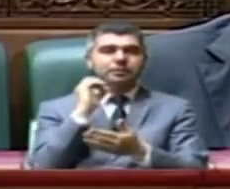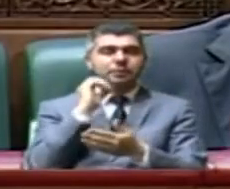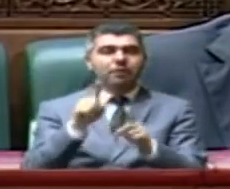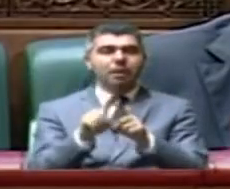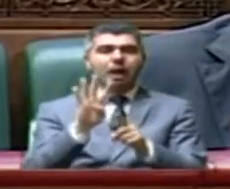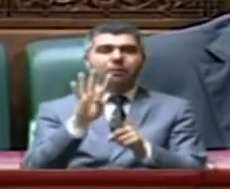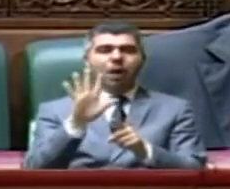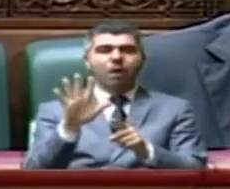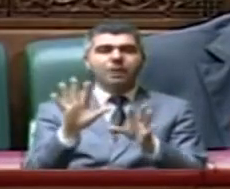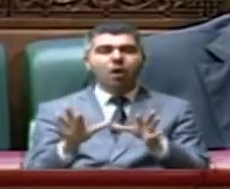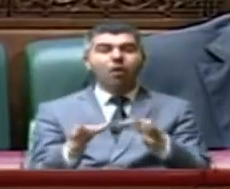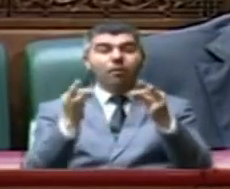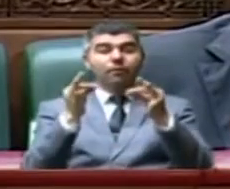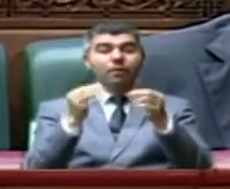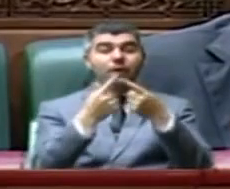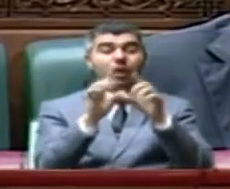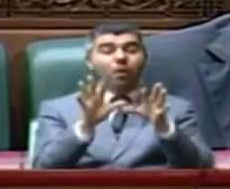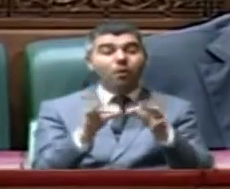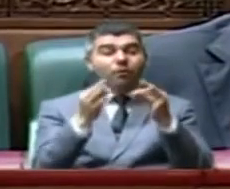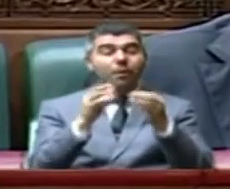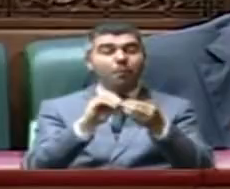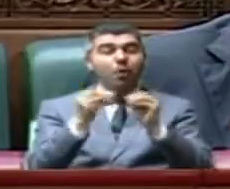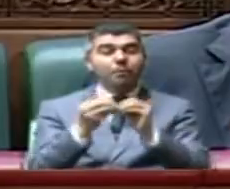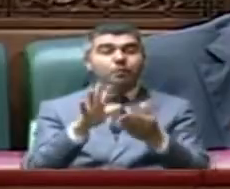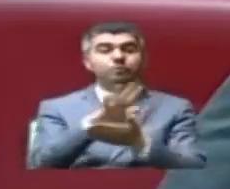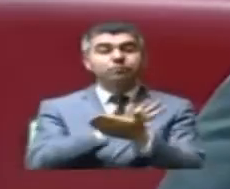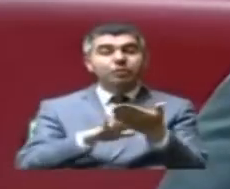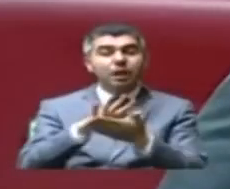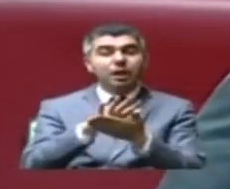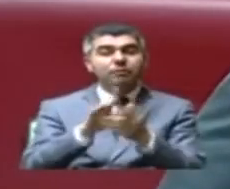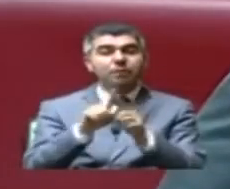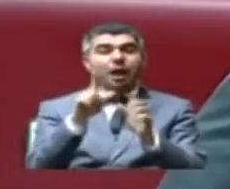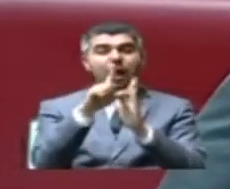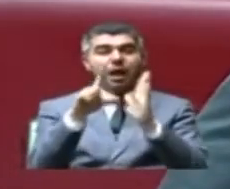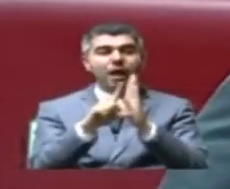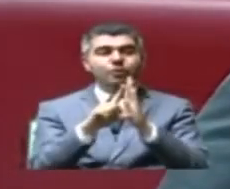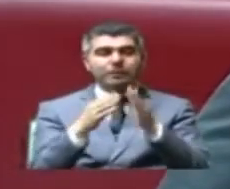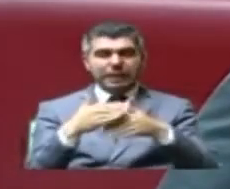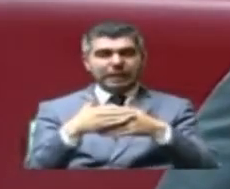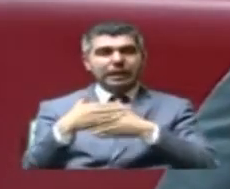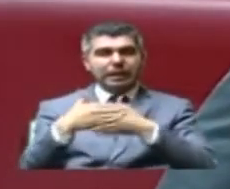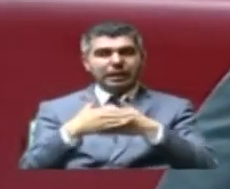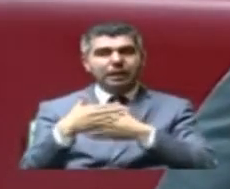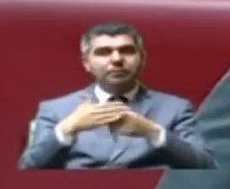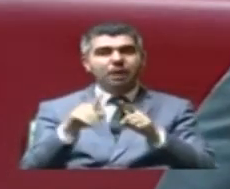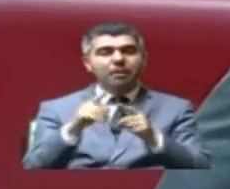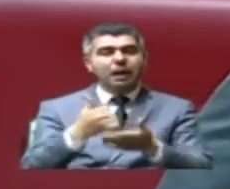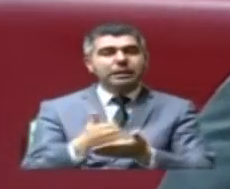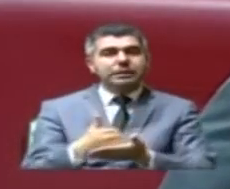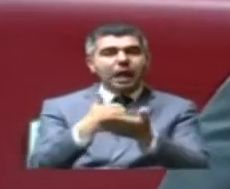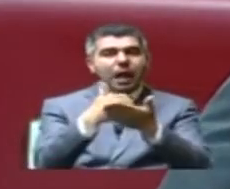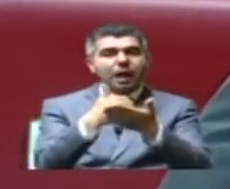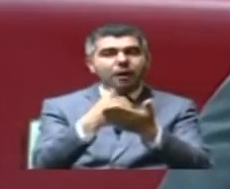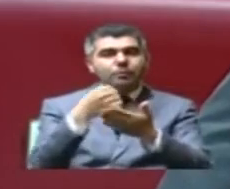الربعه ولا خمسه د الامور مركزيه منها الاشكال اللي طرحته هو القانون غيجي عندكم المجلس المستشارين ديال الدعم ديال الحاضره